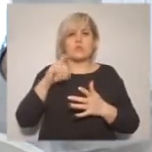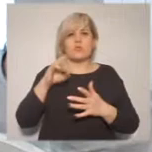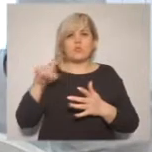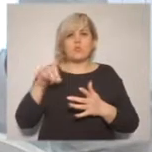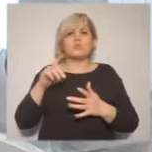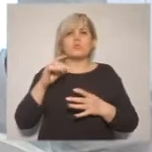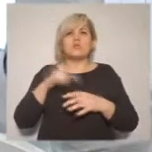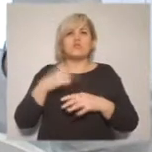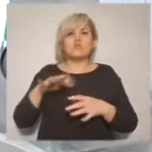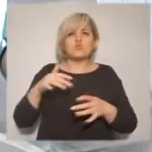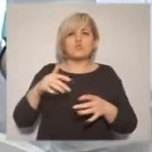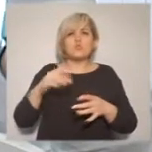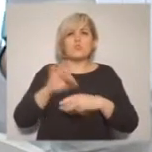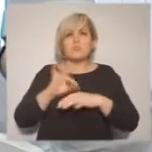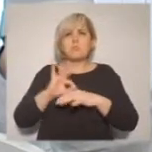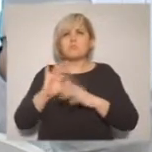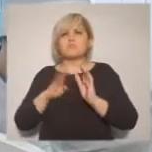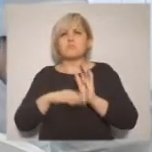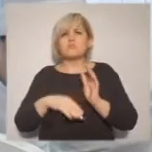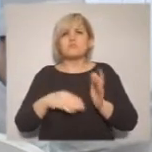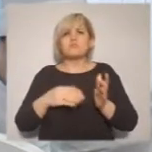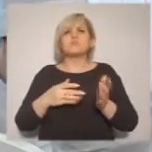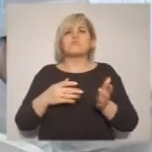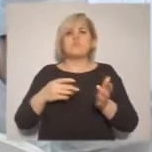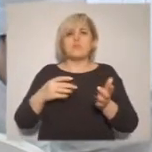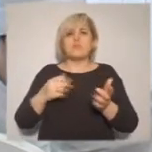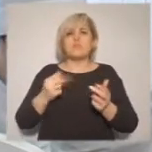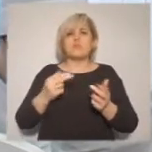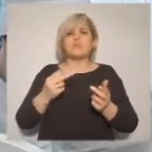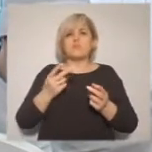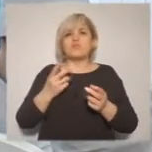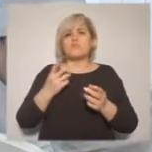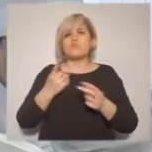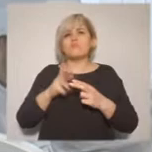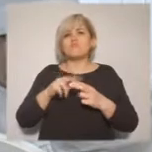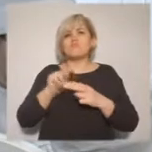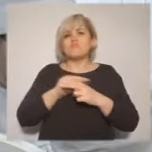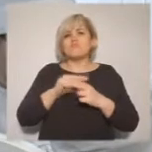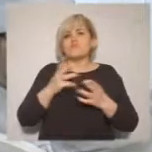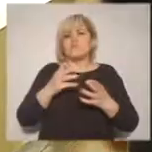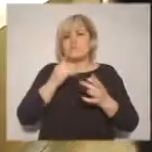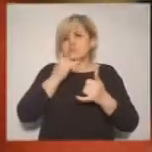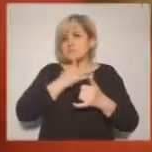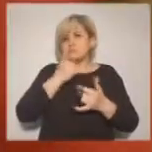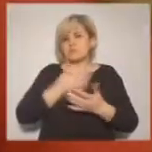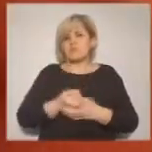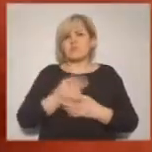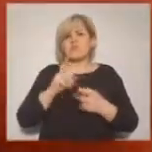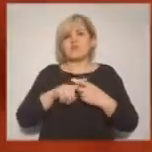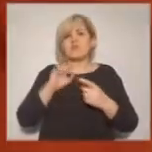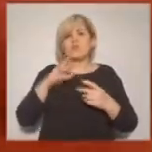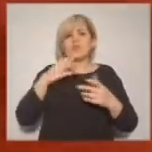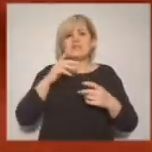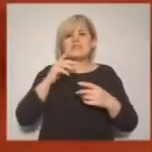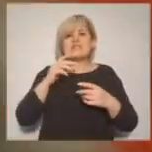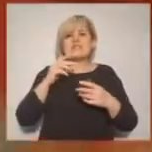лечения он начинает печень чувствовать. Но через какое-то время это проходит. Ну, это последствия лечения. В зависимости от